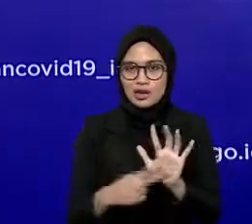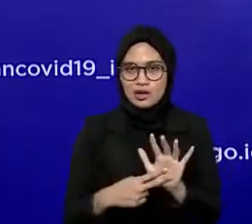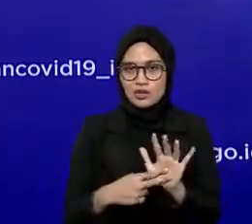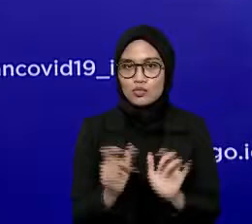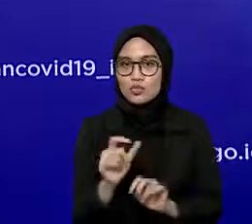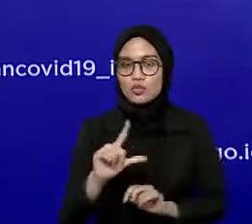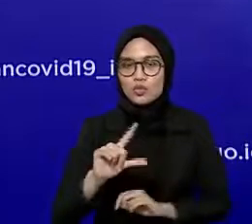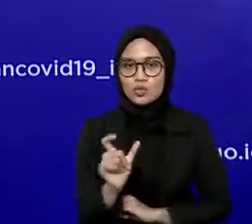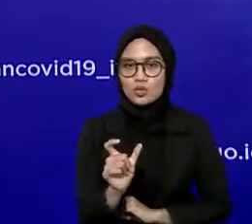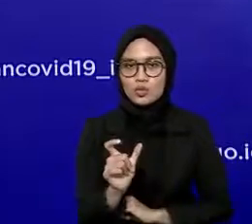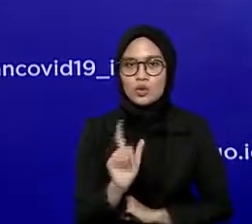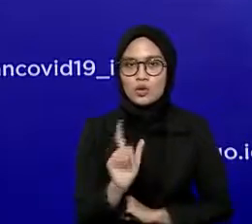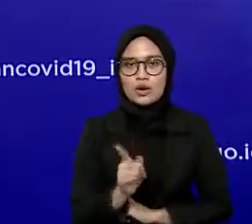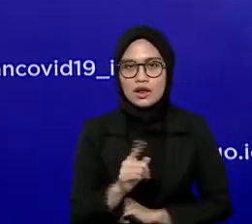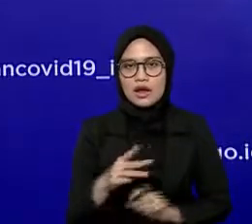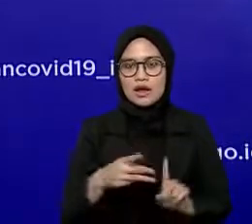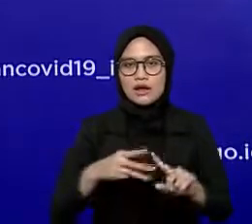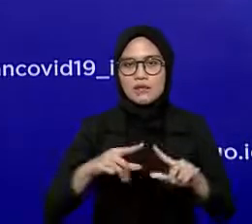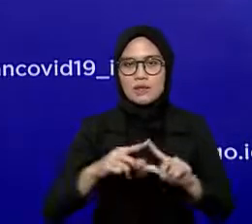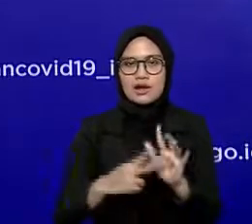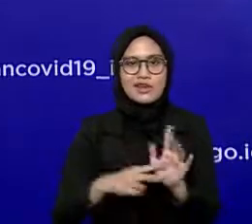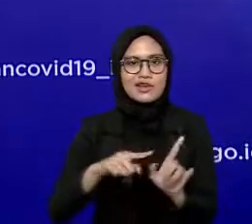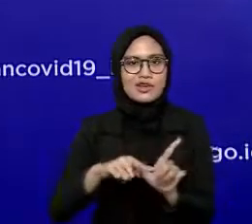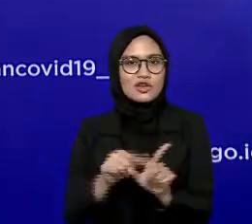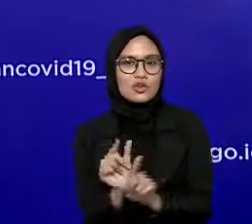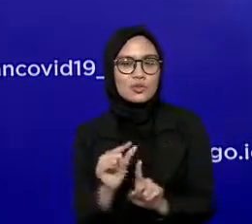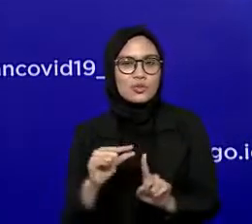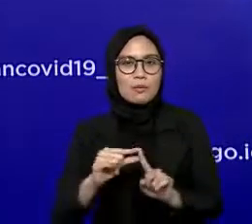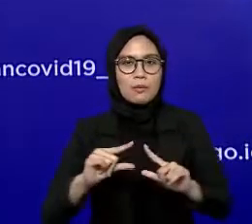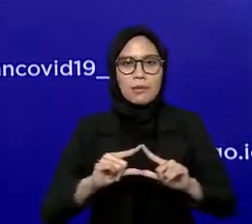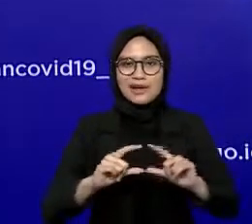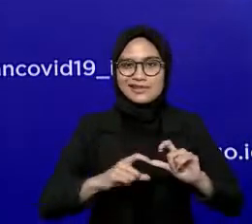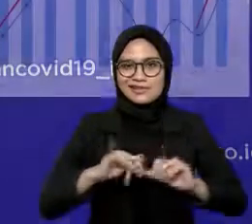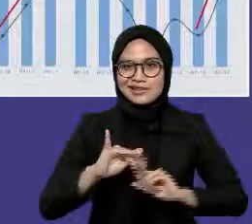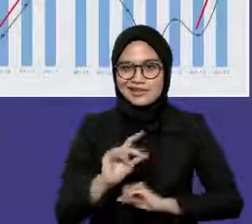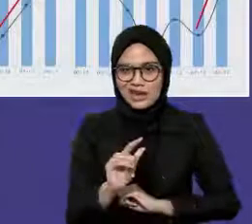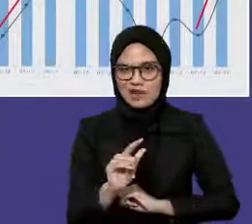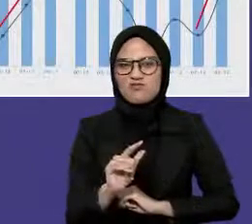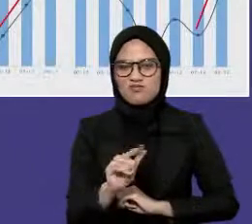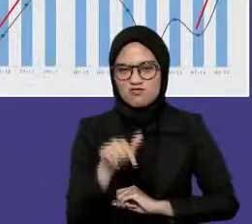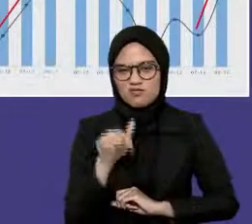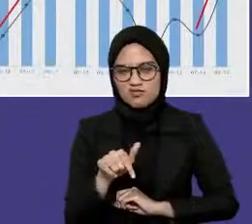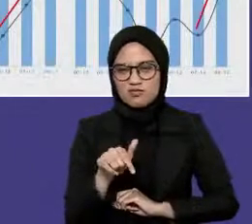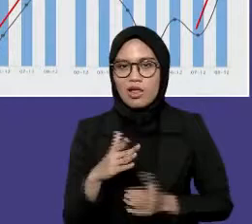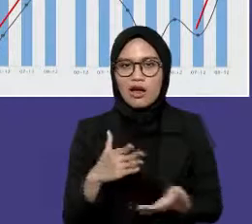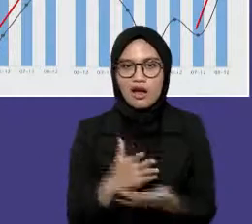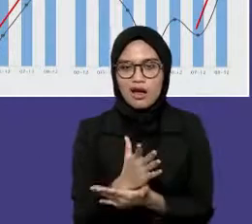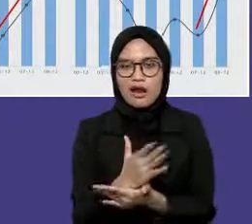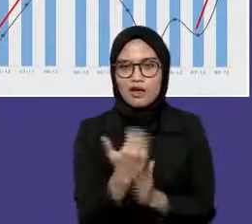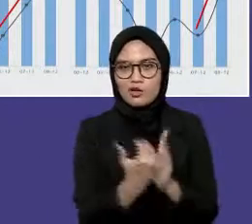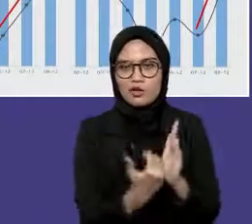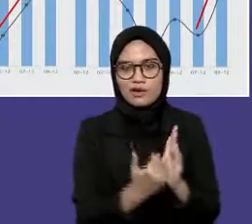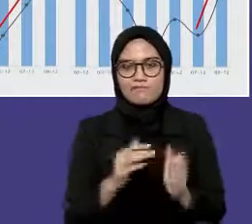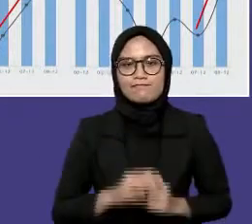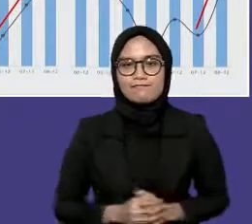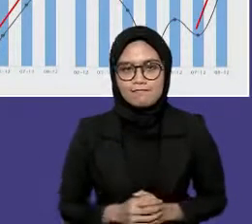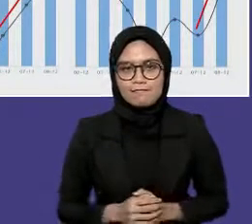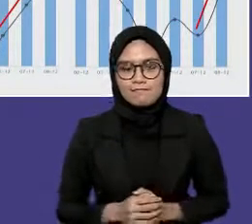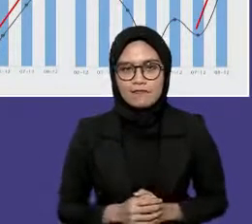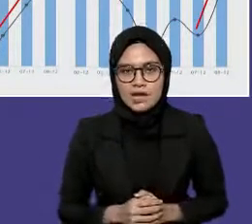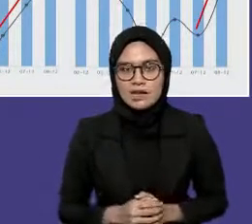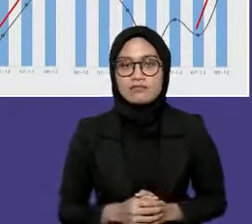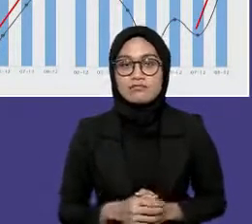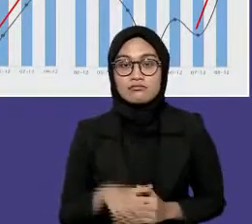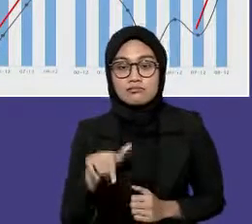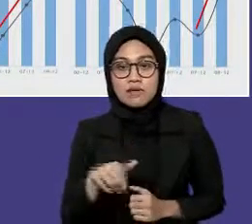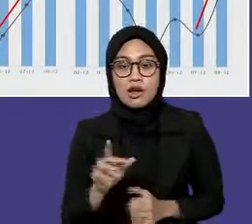serta Kabupaten Banyuasin. Selain kepatuhan terhadap protokol kesehatan, mobilitas penduduk juga